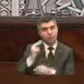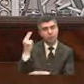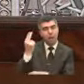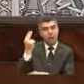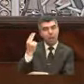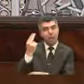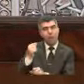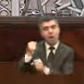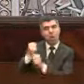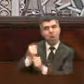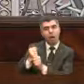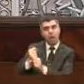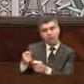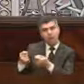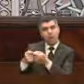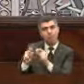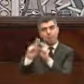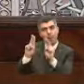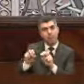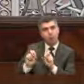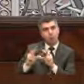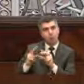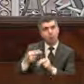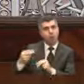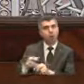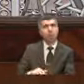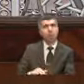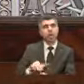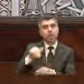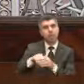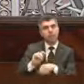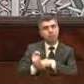الشغل للسيدات والسادة النواب المحترمين من الفريق الحركي.